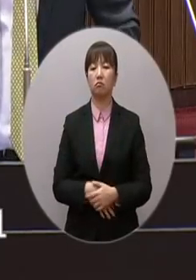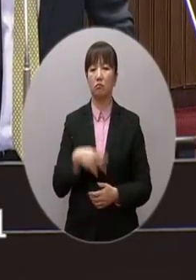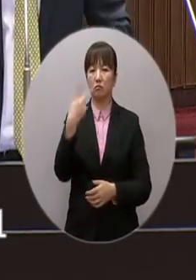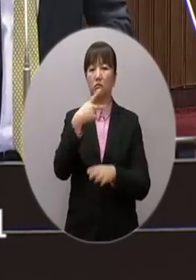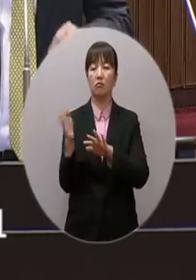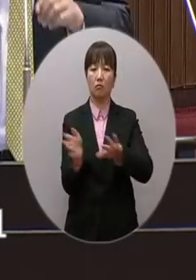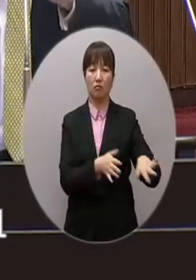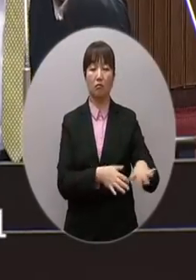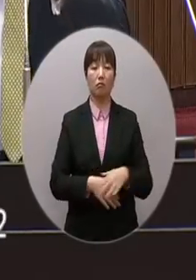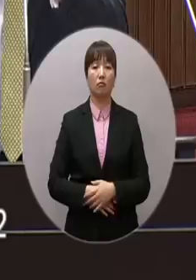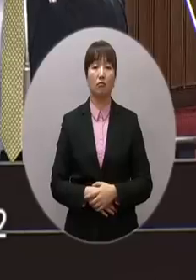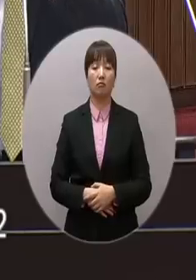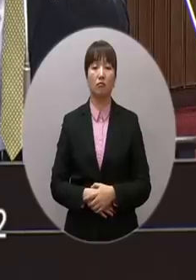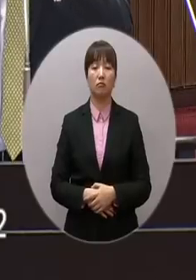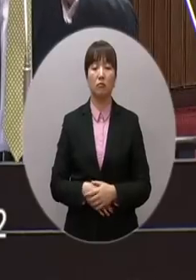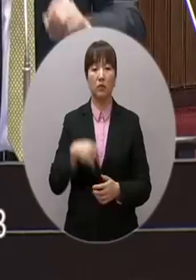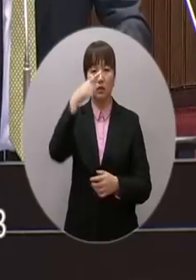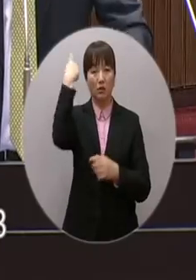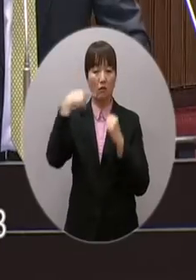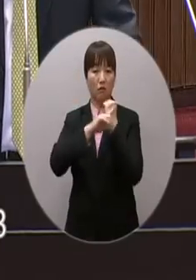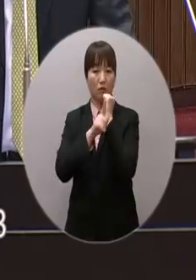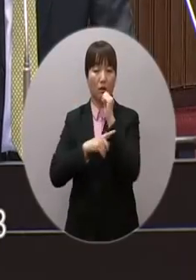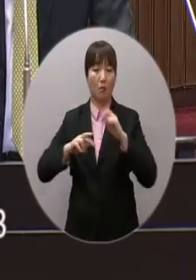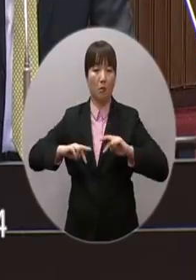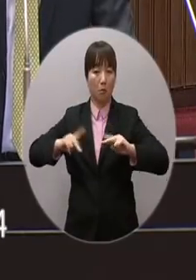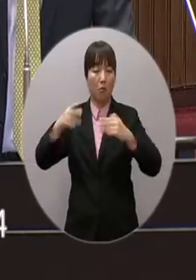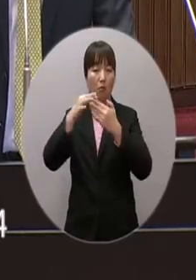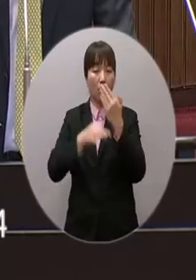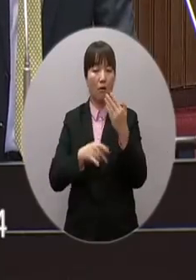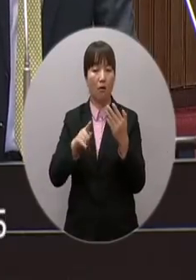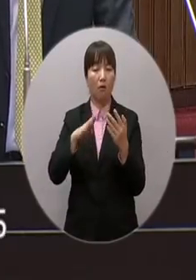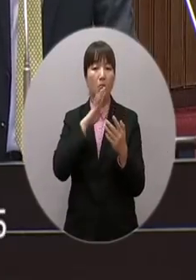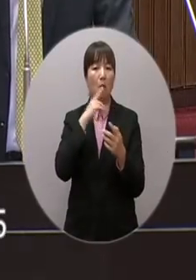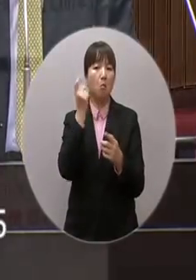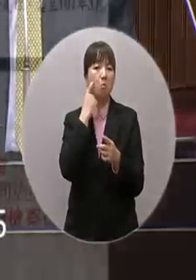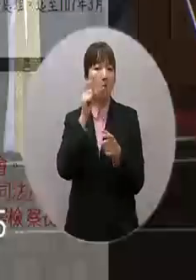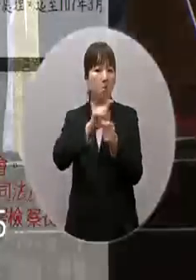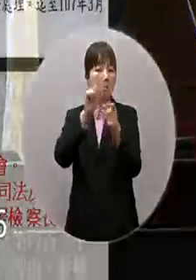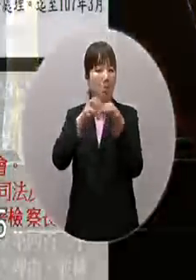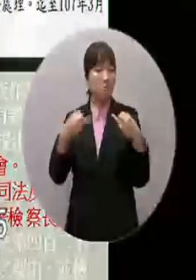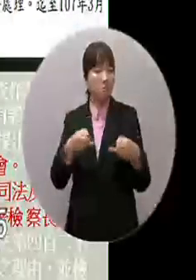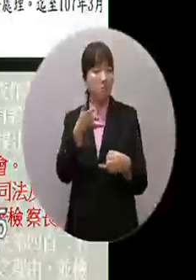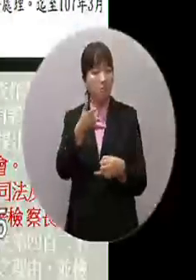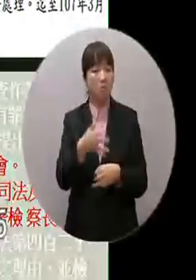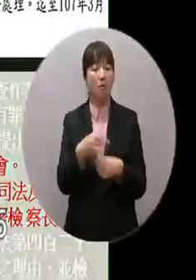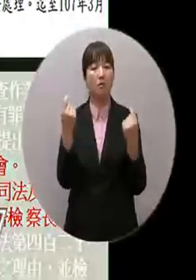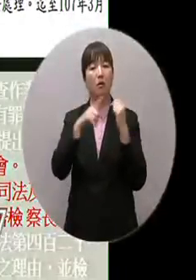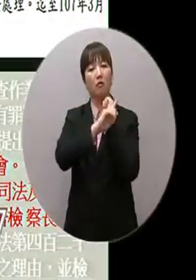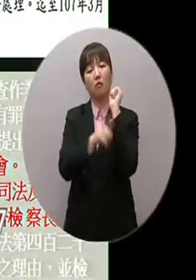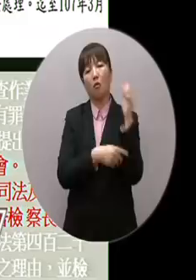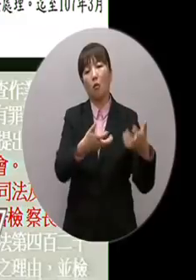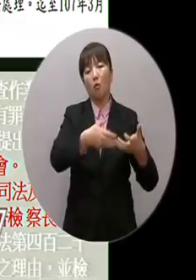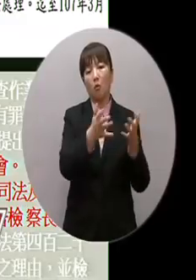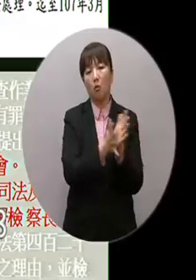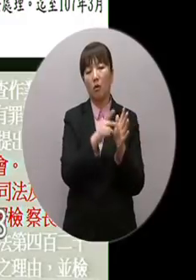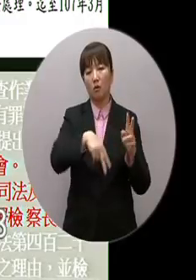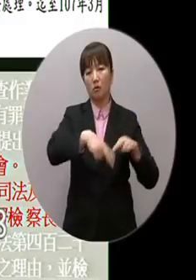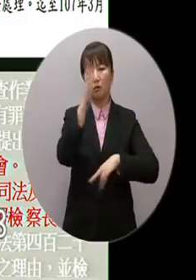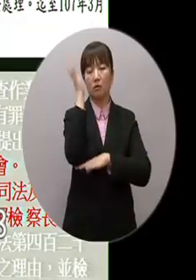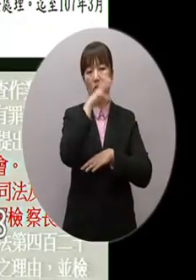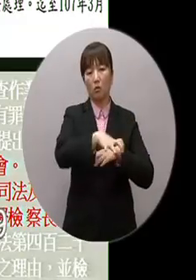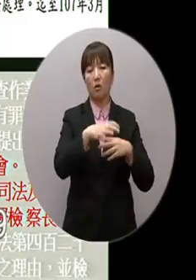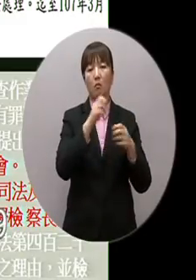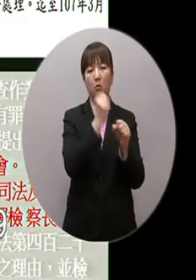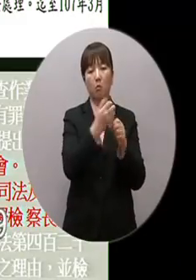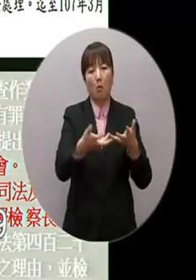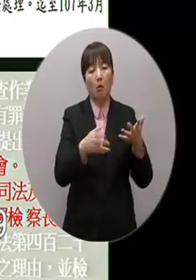题，司法改革可以灌水做业绩吗？我们的法务部在行政院的施政